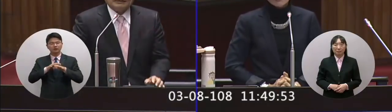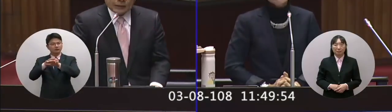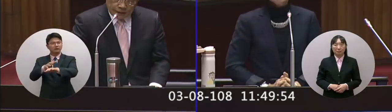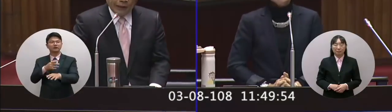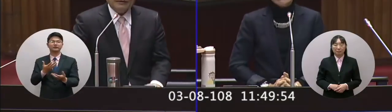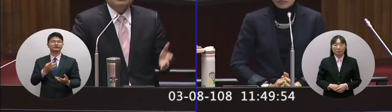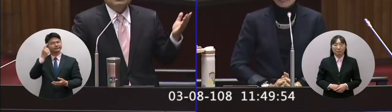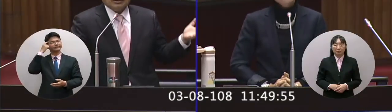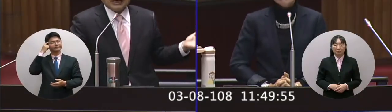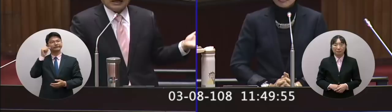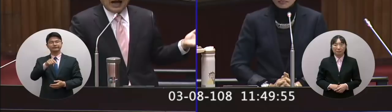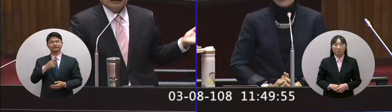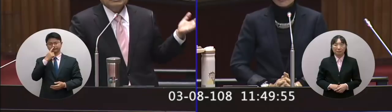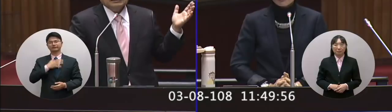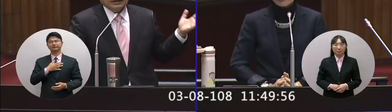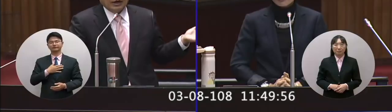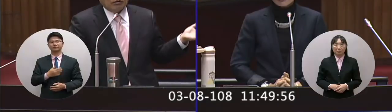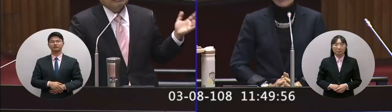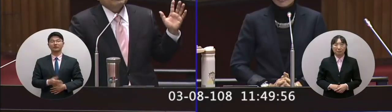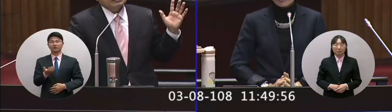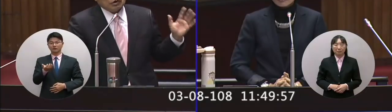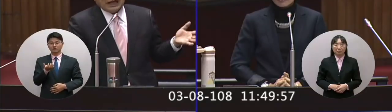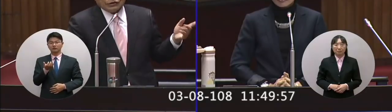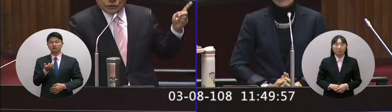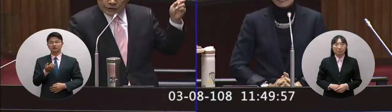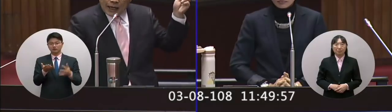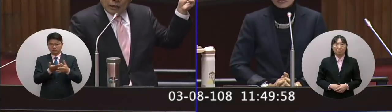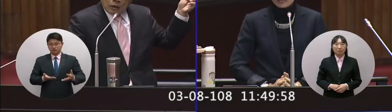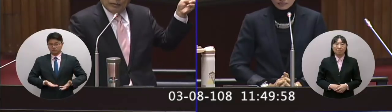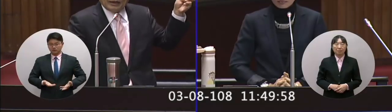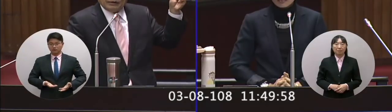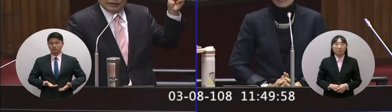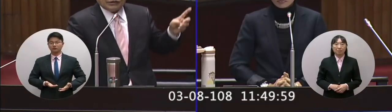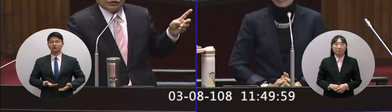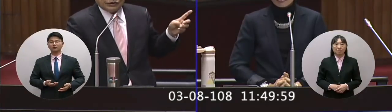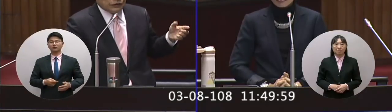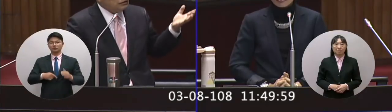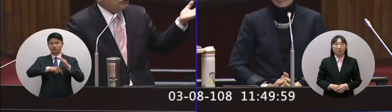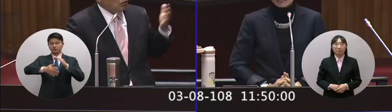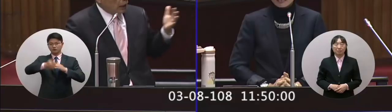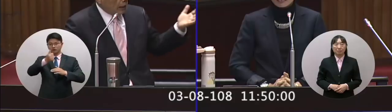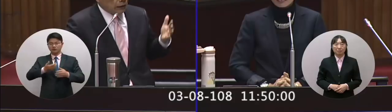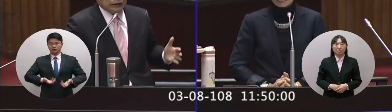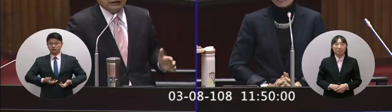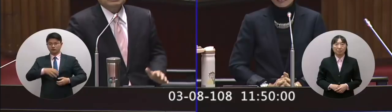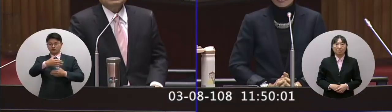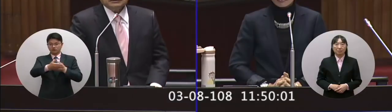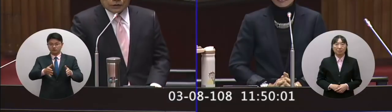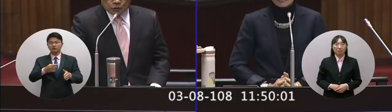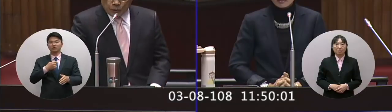也看到这一点。所以刚刚利用中场休息，在后面院长休息室，我还